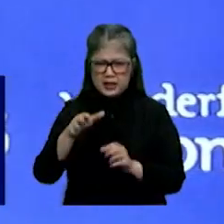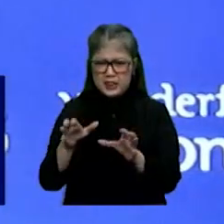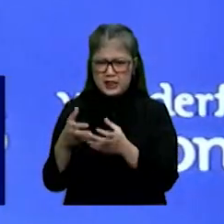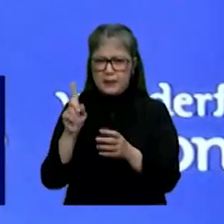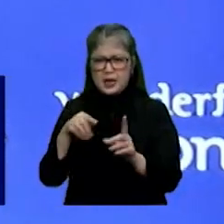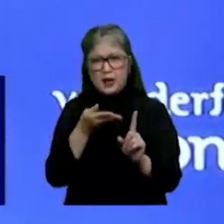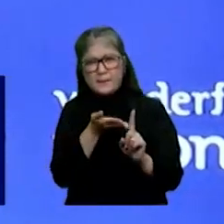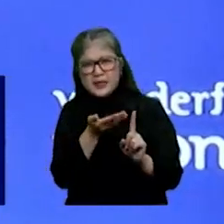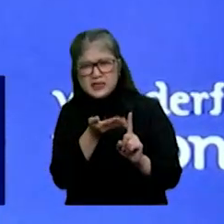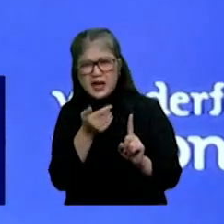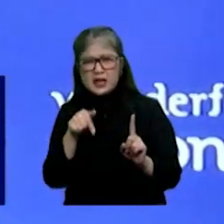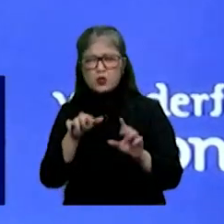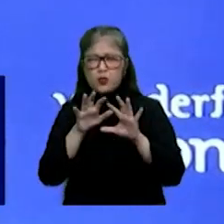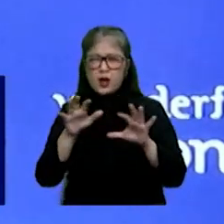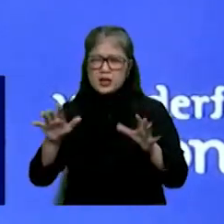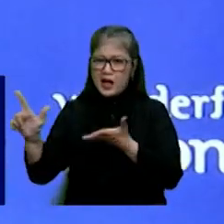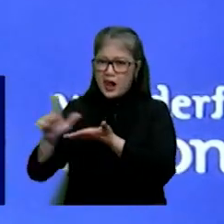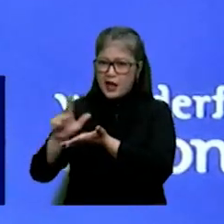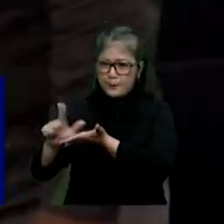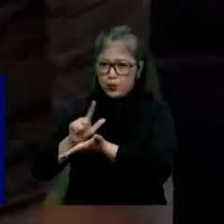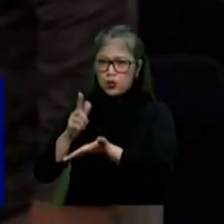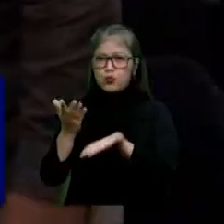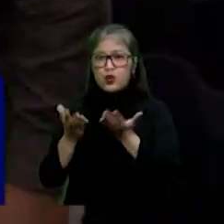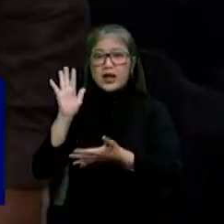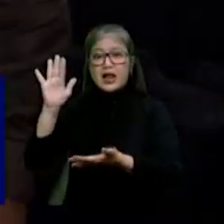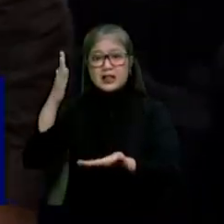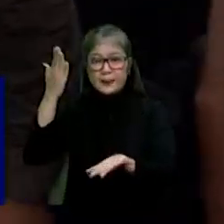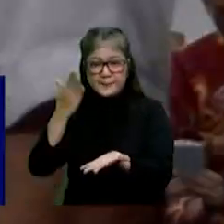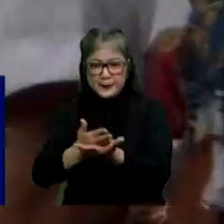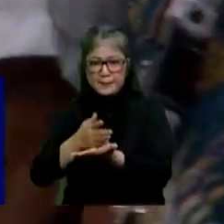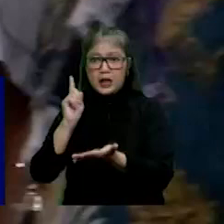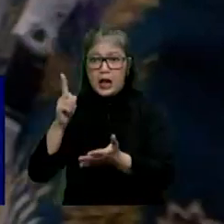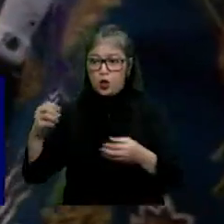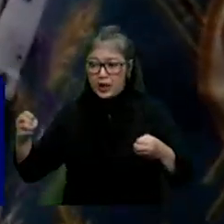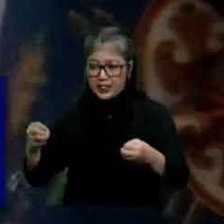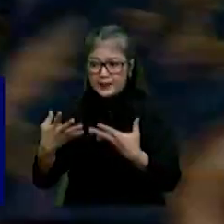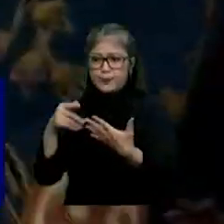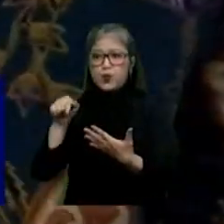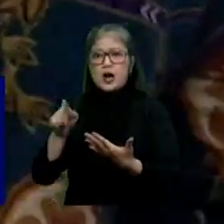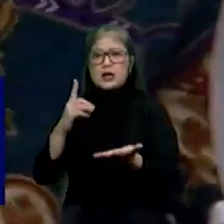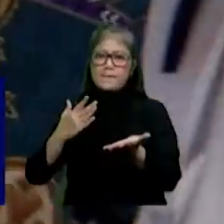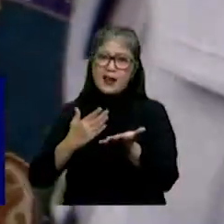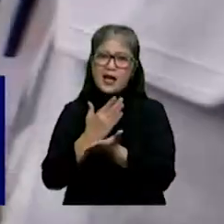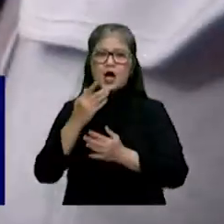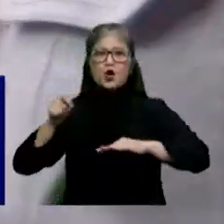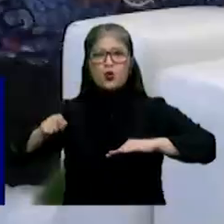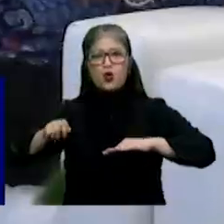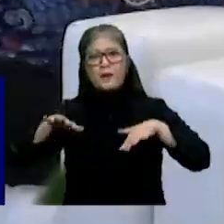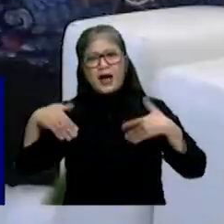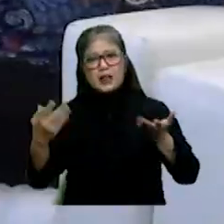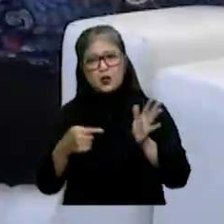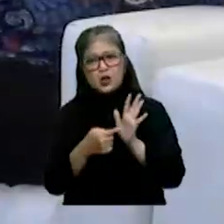seksual yang dikeluhkan. Akan ada tindakan tegas jika terdapat norma budaya dan hukum yang dilanggar dalam rangkaian penilaian